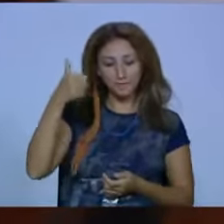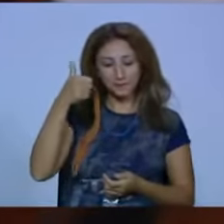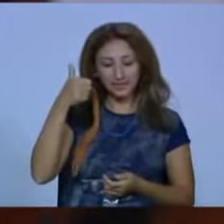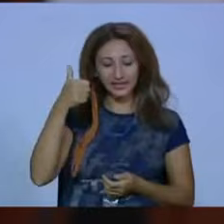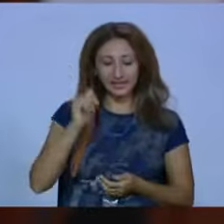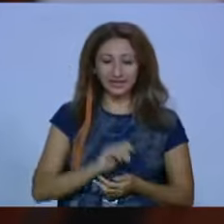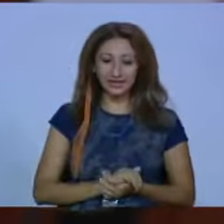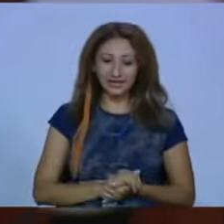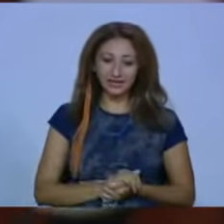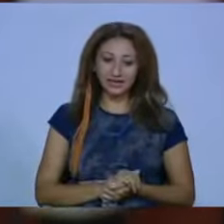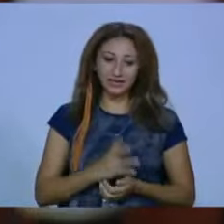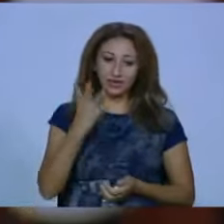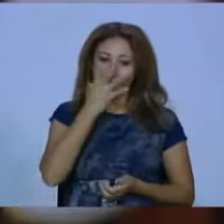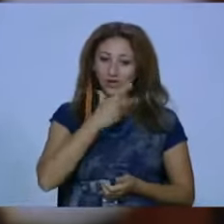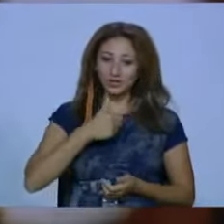وجميل